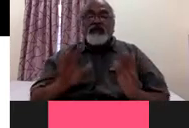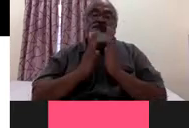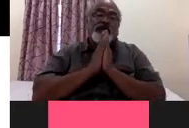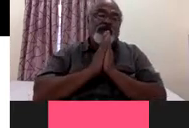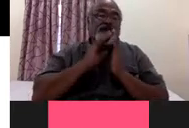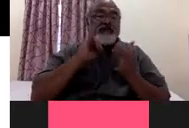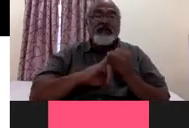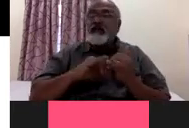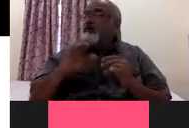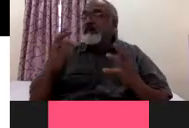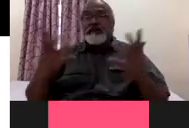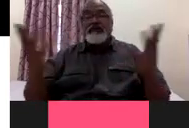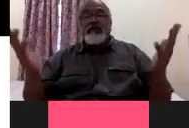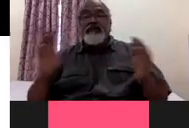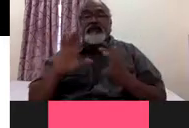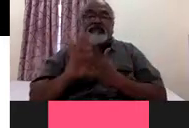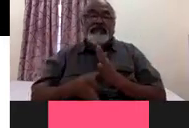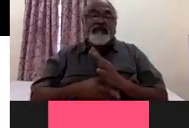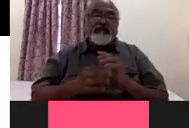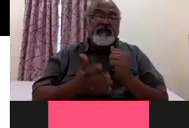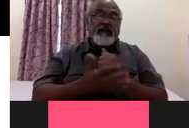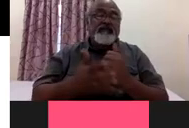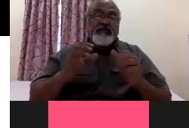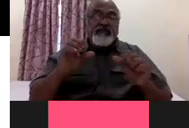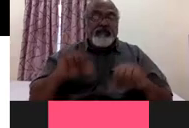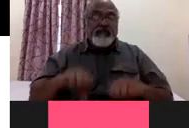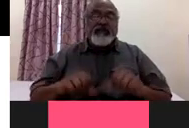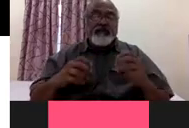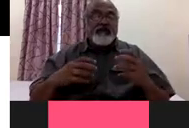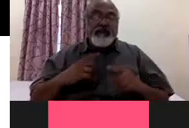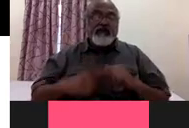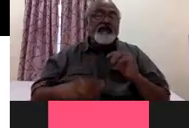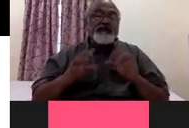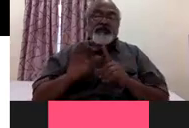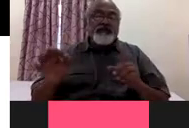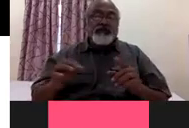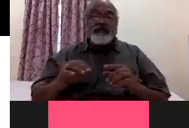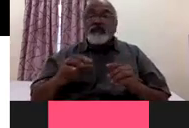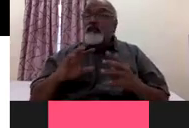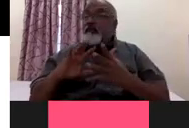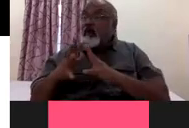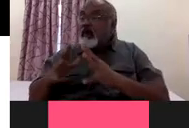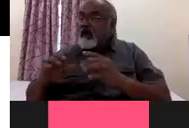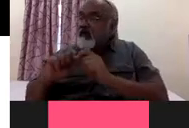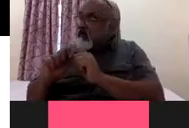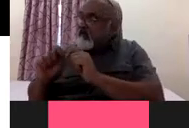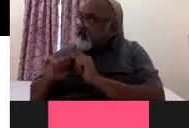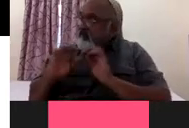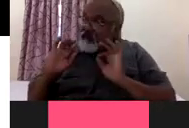पास ये सुविधा नहीं है, हम ये सुविधा करने के बाद अटेंड आपको बुलाएंगे, जो भी आपके मन में आए आप बताइए.